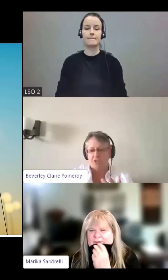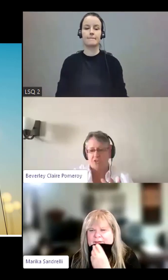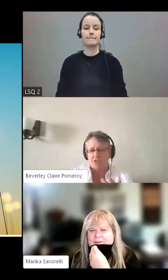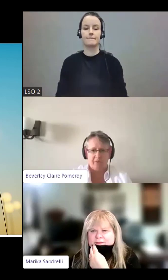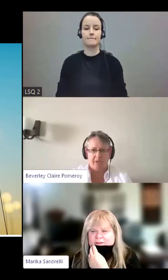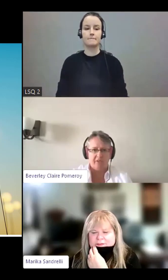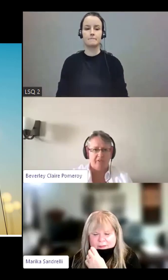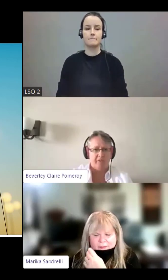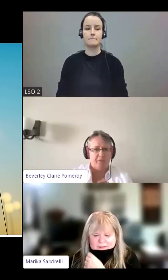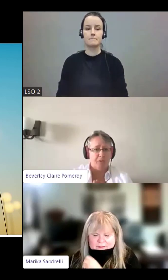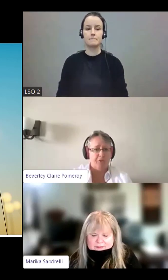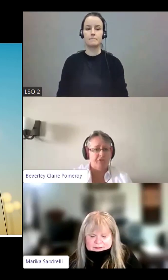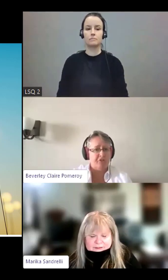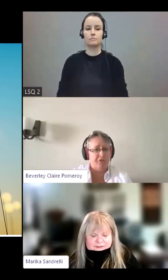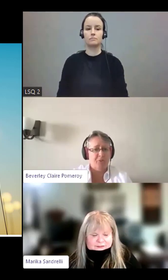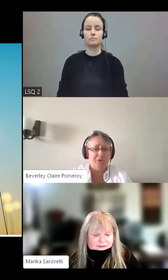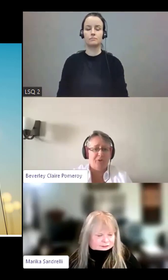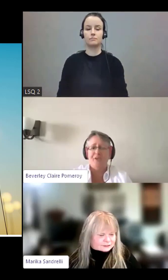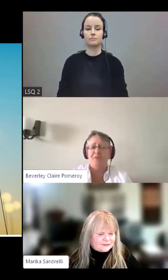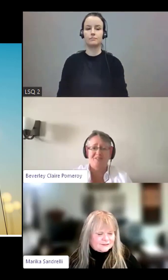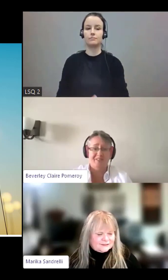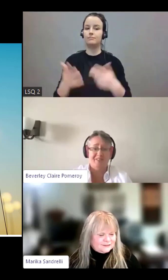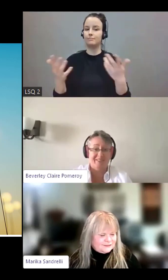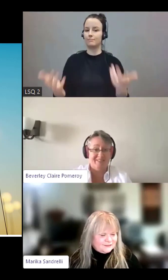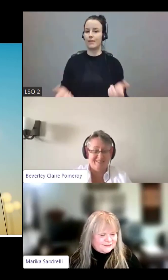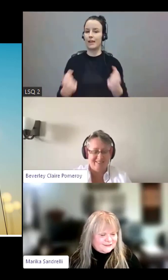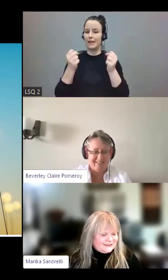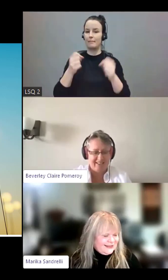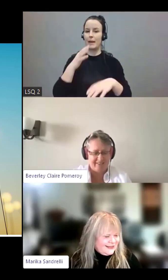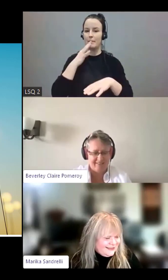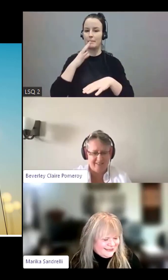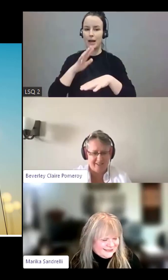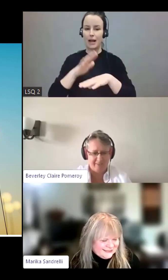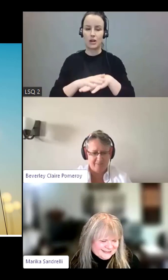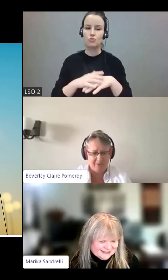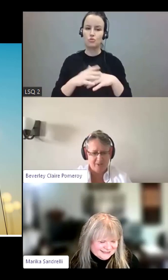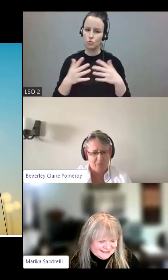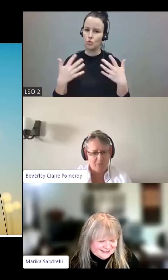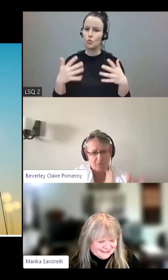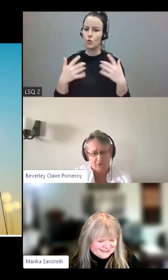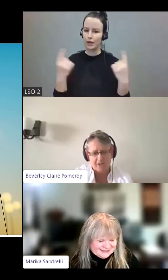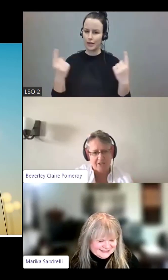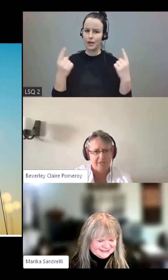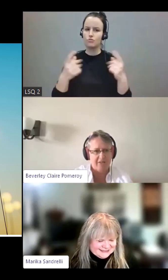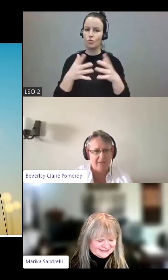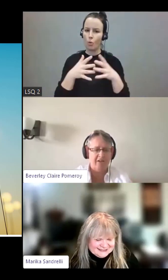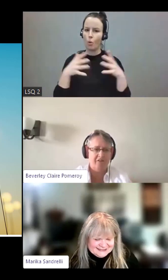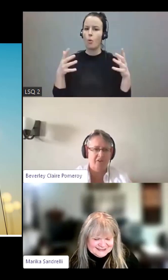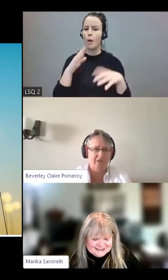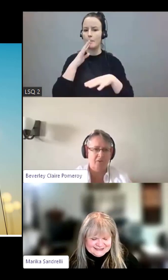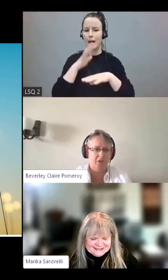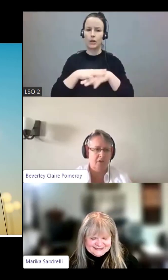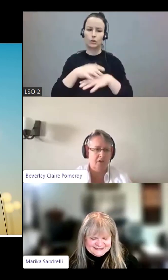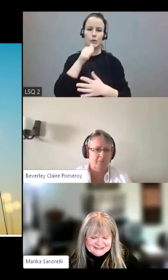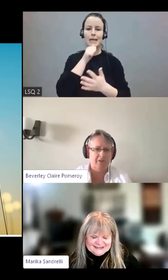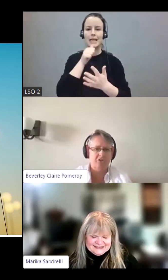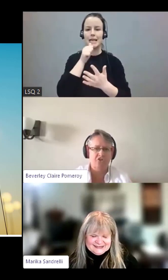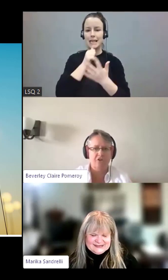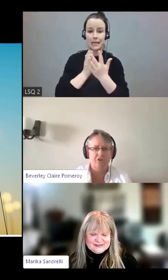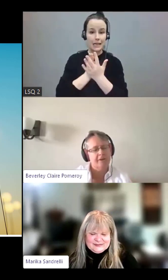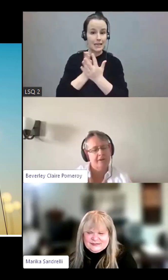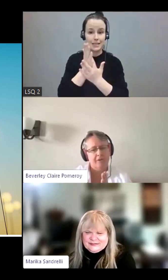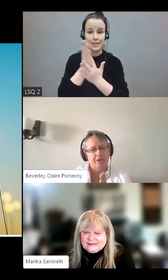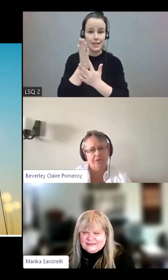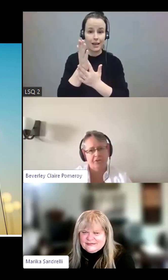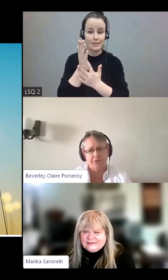la salle qui est la résilience et comme praticienne et je travaille dans le soin de santé, mais aussi